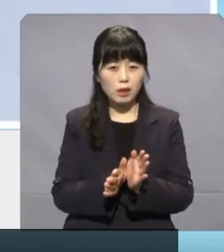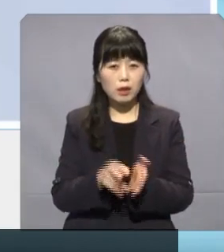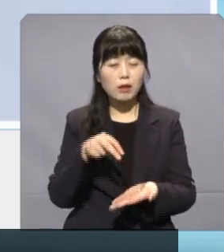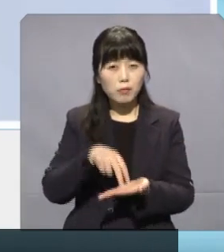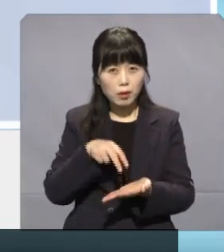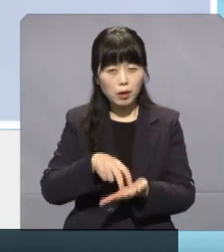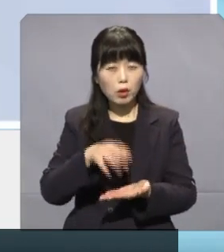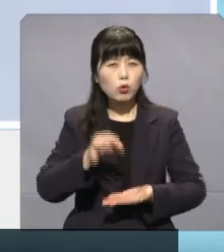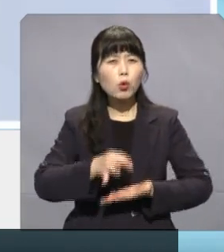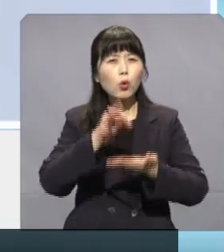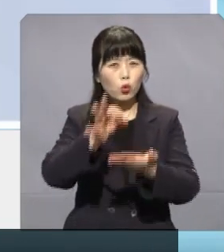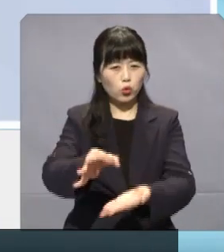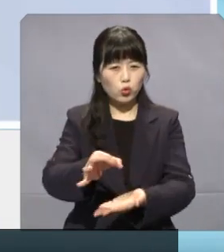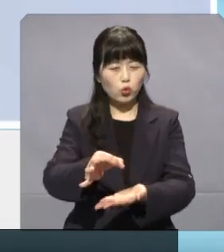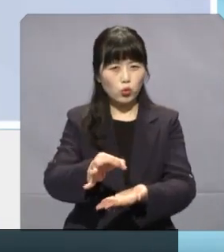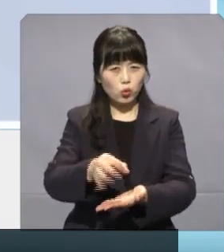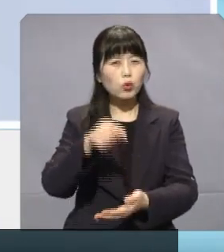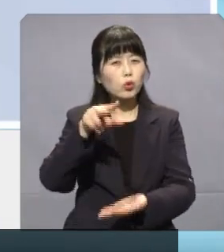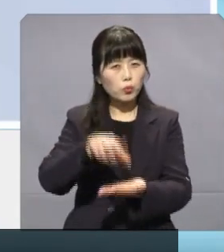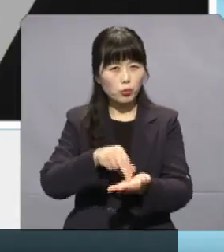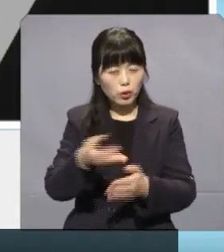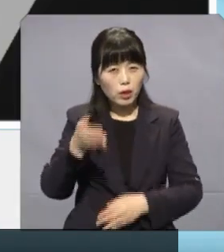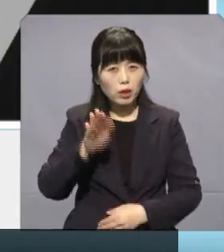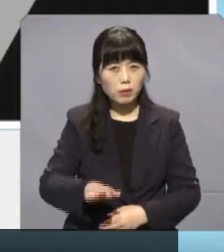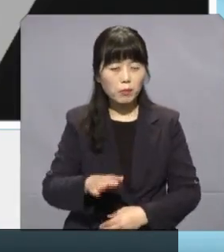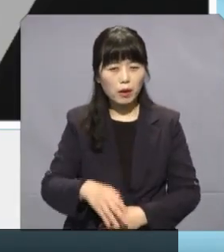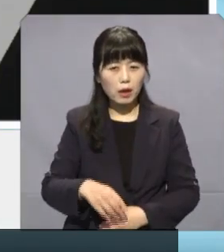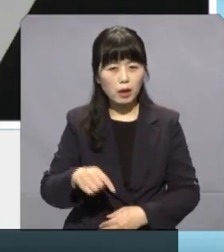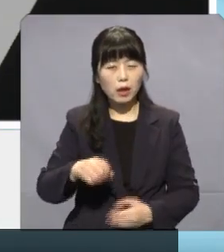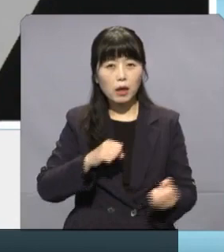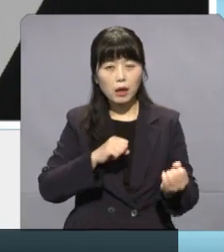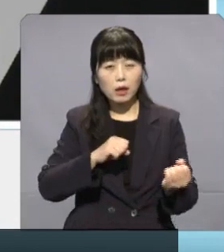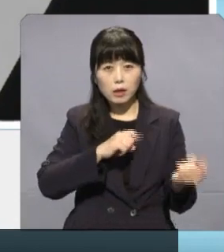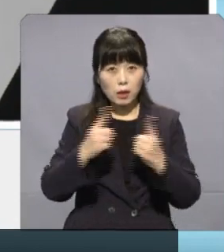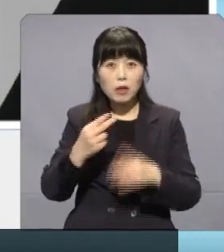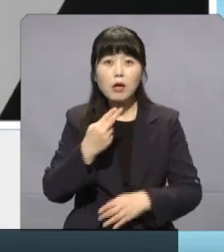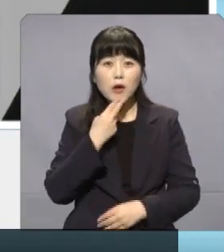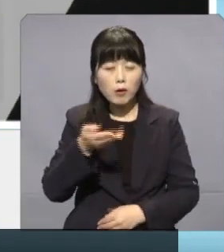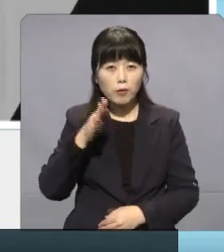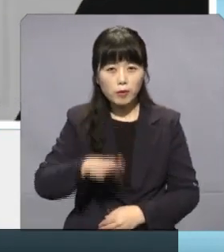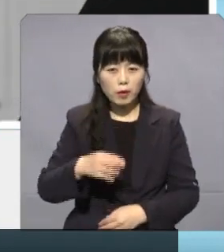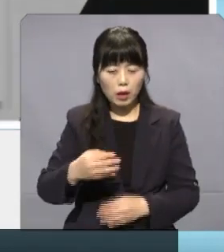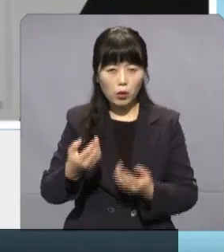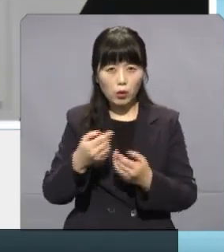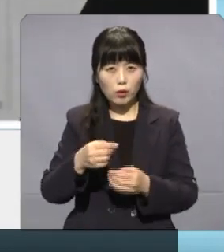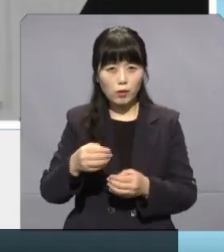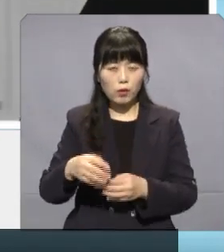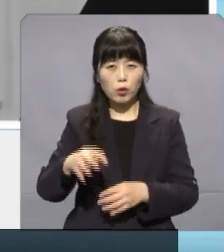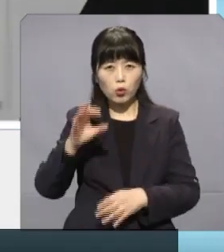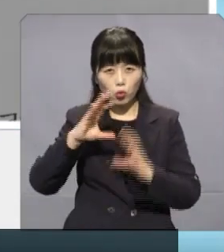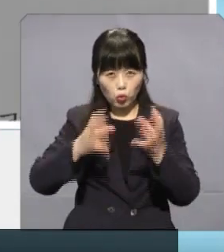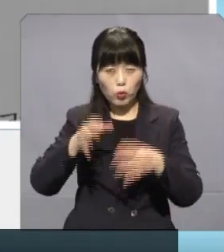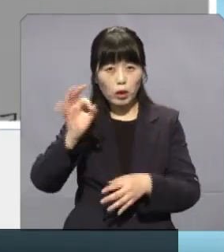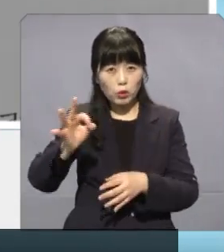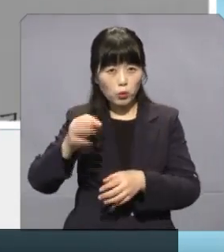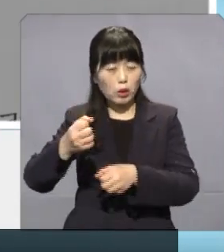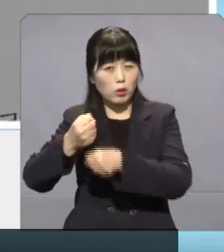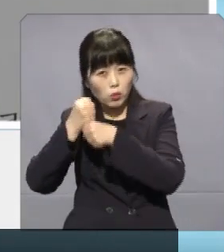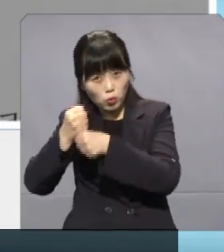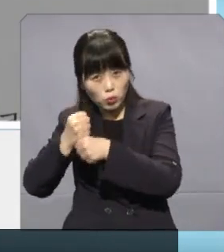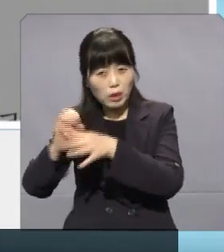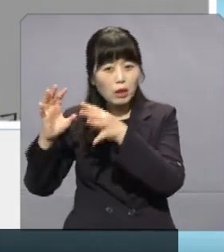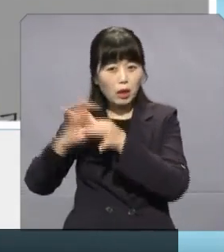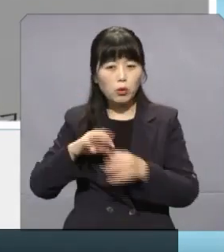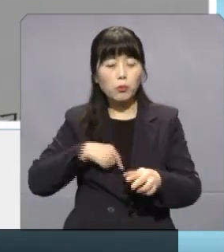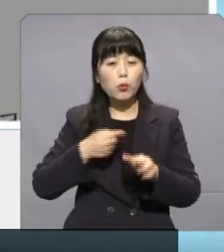그 돈을 주는 것 자체도 문제지만 자생력이 없는데 시민의 의존해서